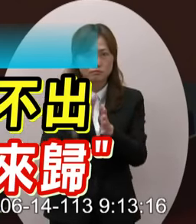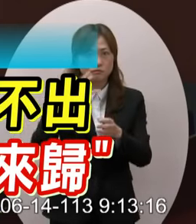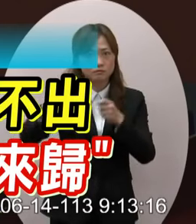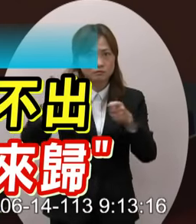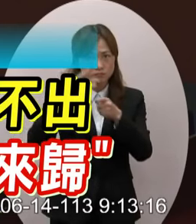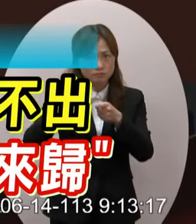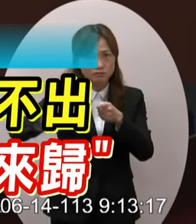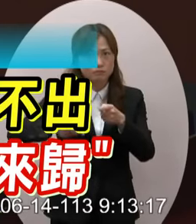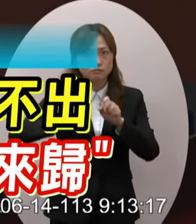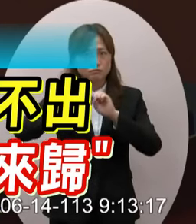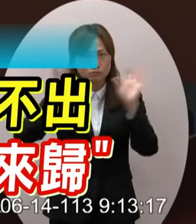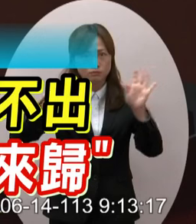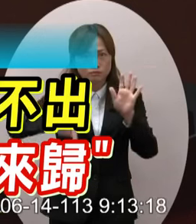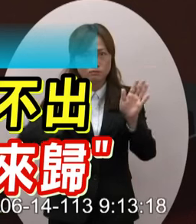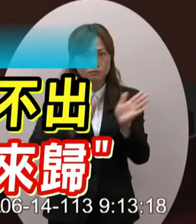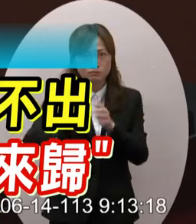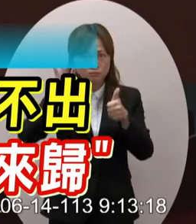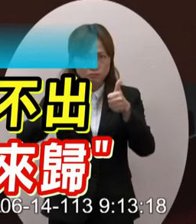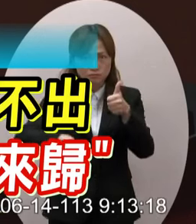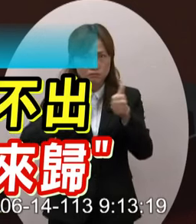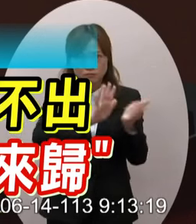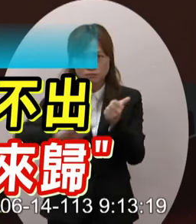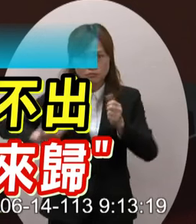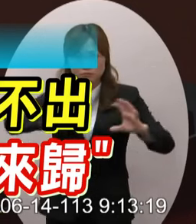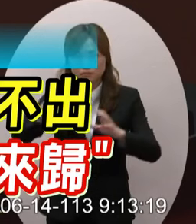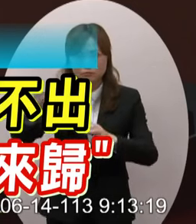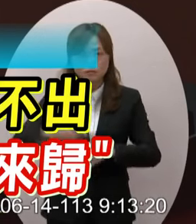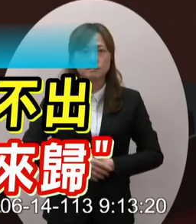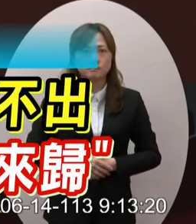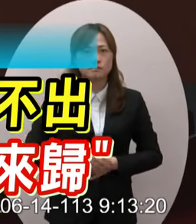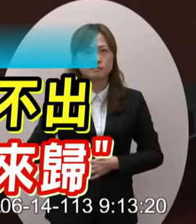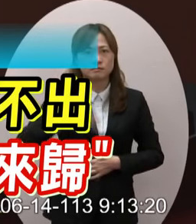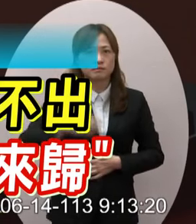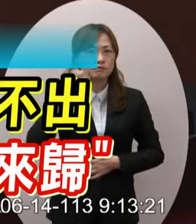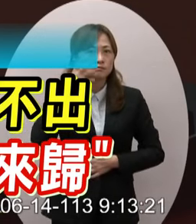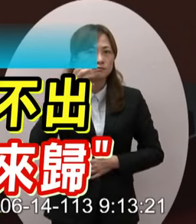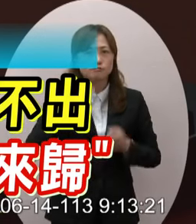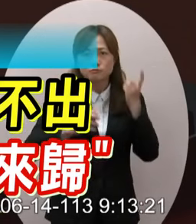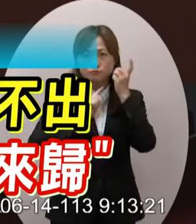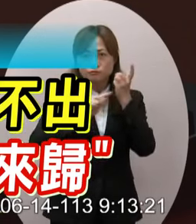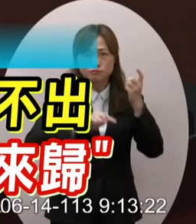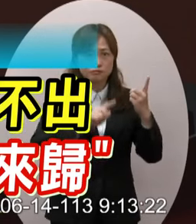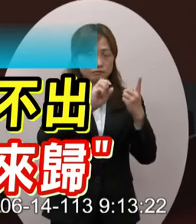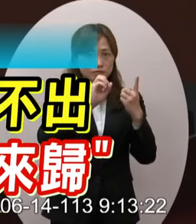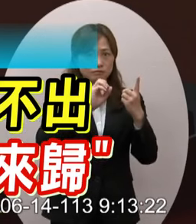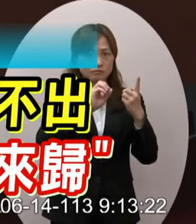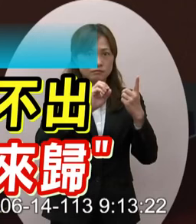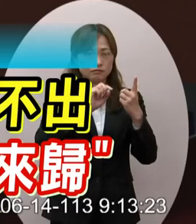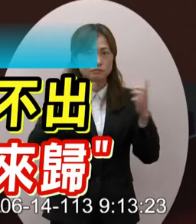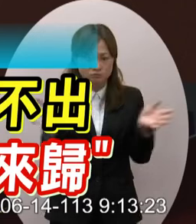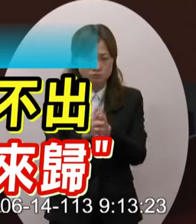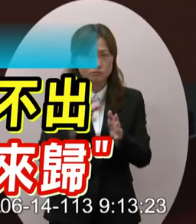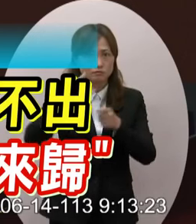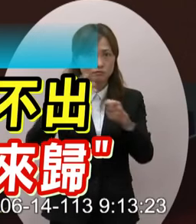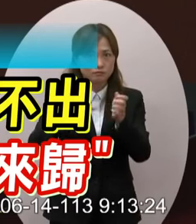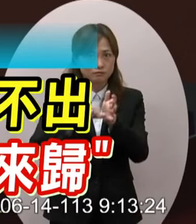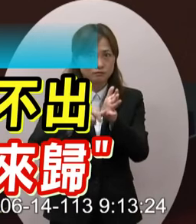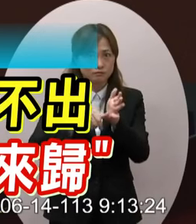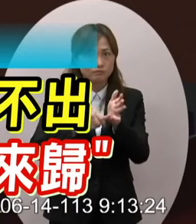的理论。第一代的 iPhone， 2004年研发，2007年完成，也才花了3年时